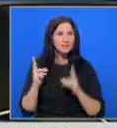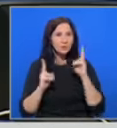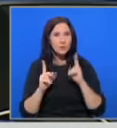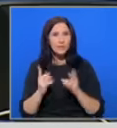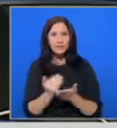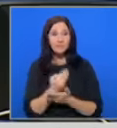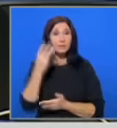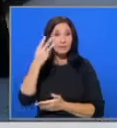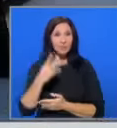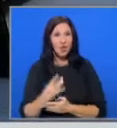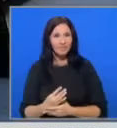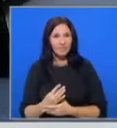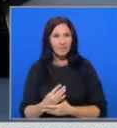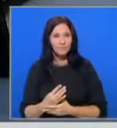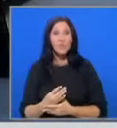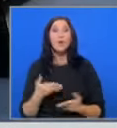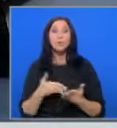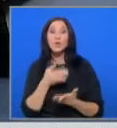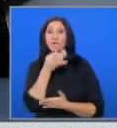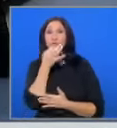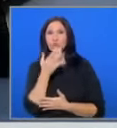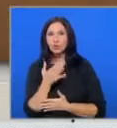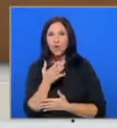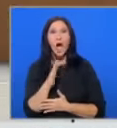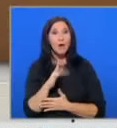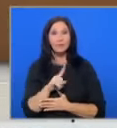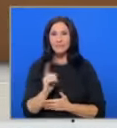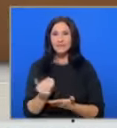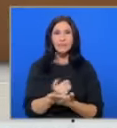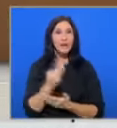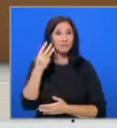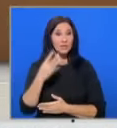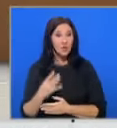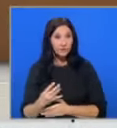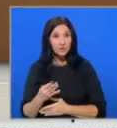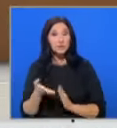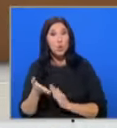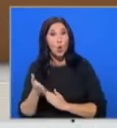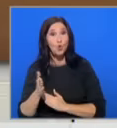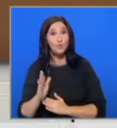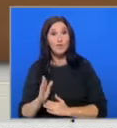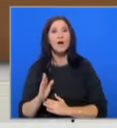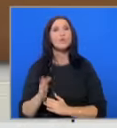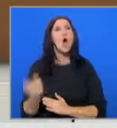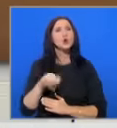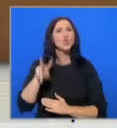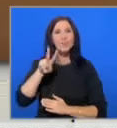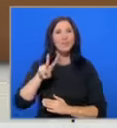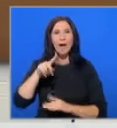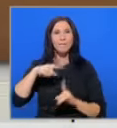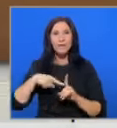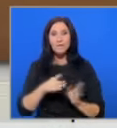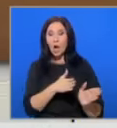събере 3/4. В противен случай, ако не събере 3/4, се отива на още 2